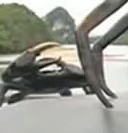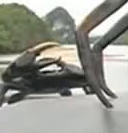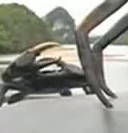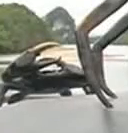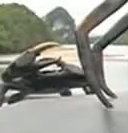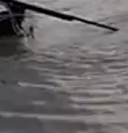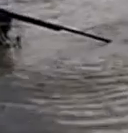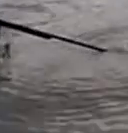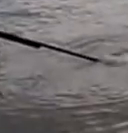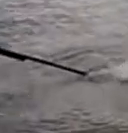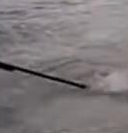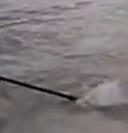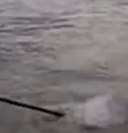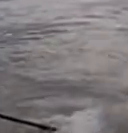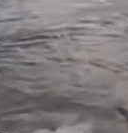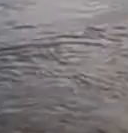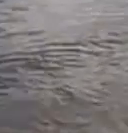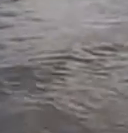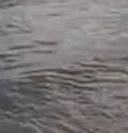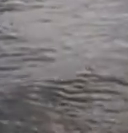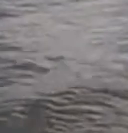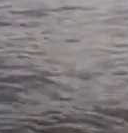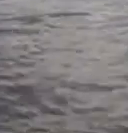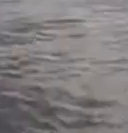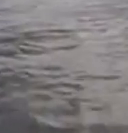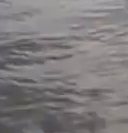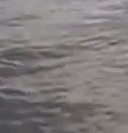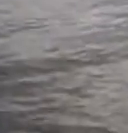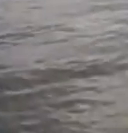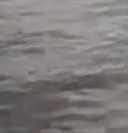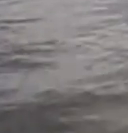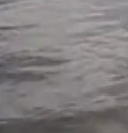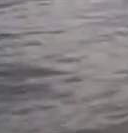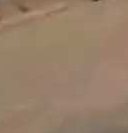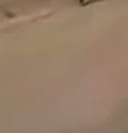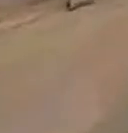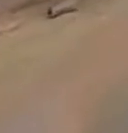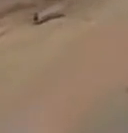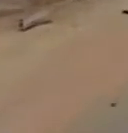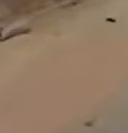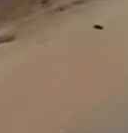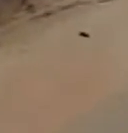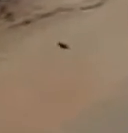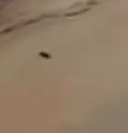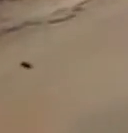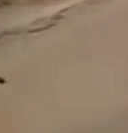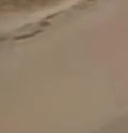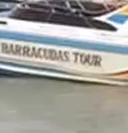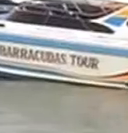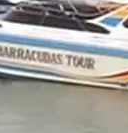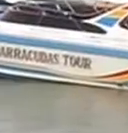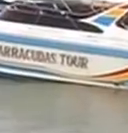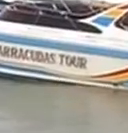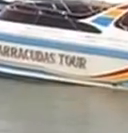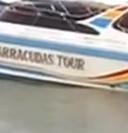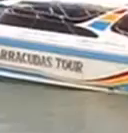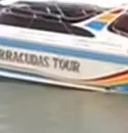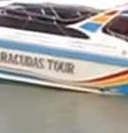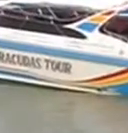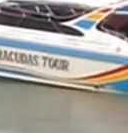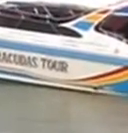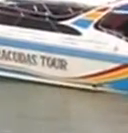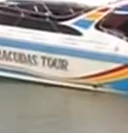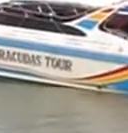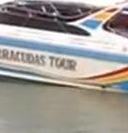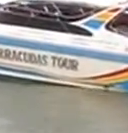เอธรรมชาติสร้างสรรค์ขึ้นมาใต้ทารามีปะการังวับวับแวมแซมแสงสีสันฟิต